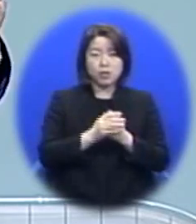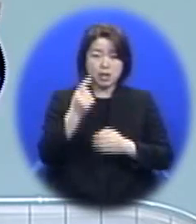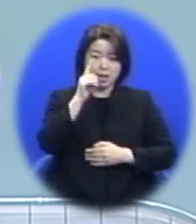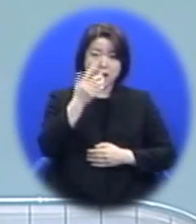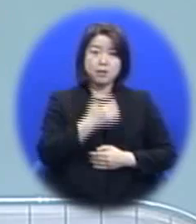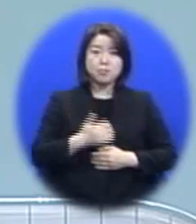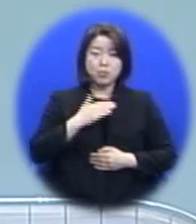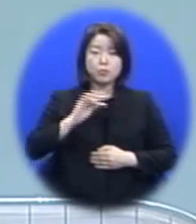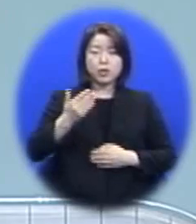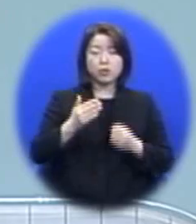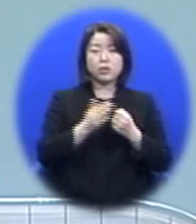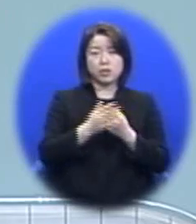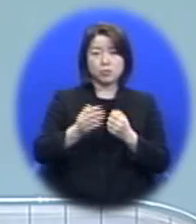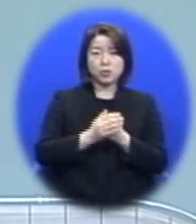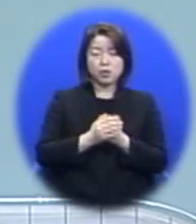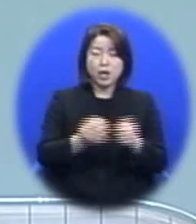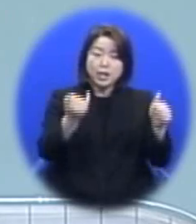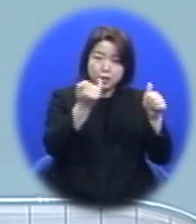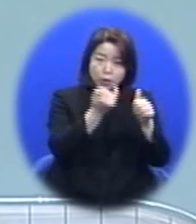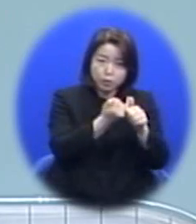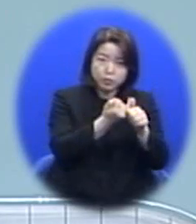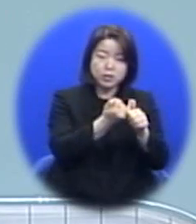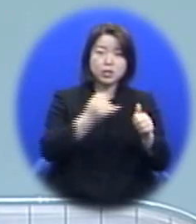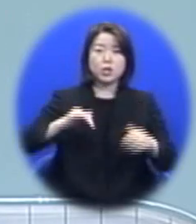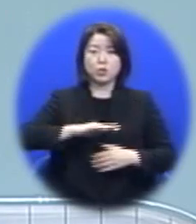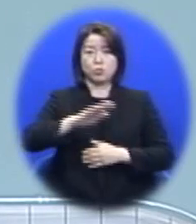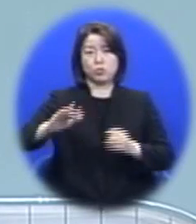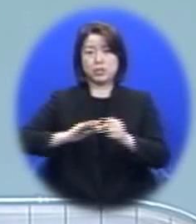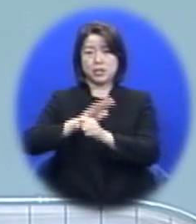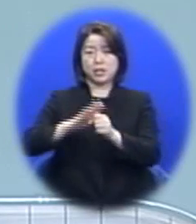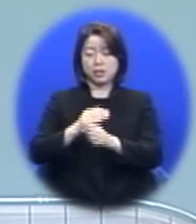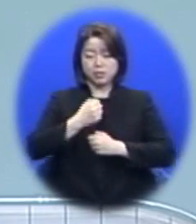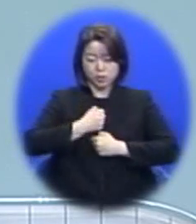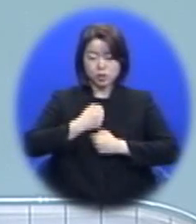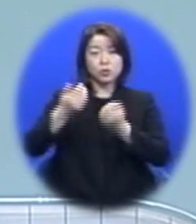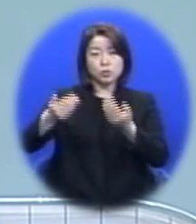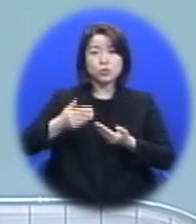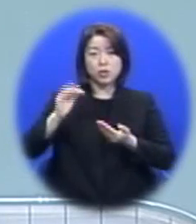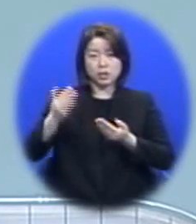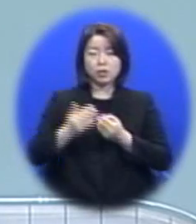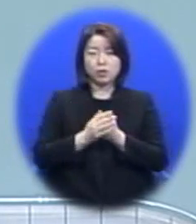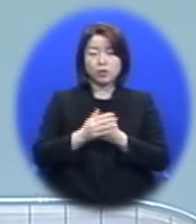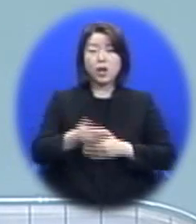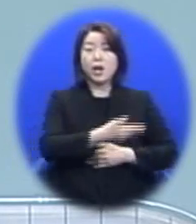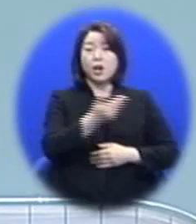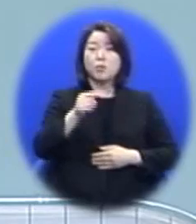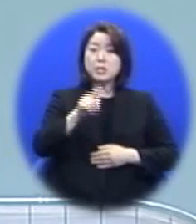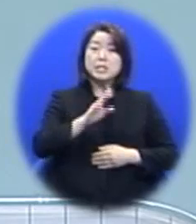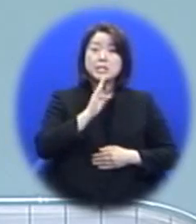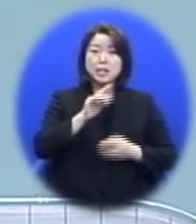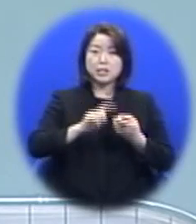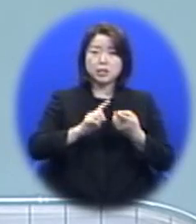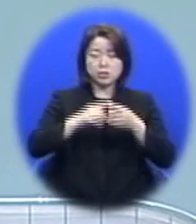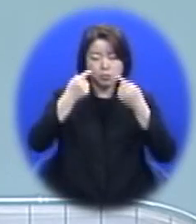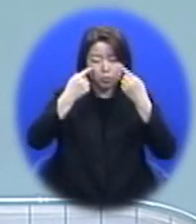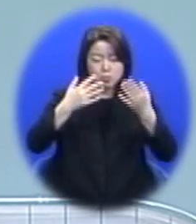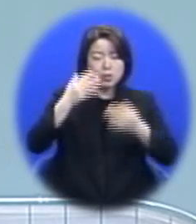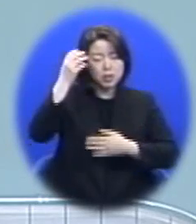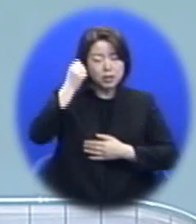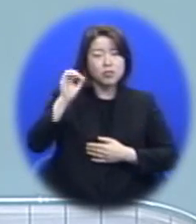결혼이 우리 사랑을 지켜주는 것. 여러분이 이 사실을 분명하게 하셔야